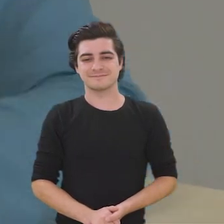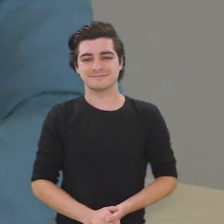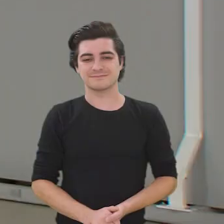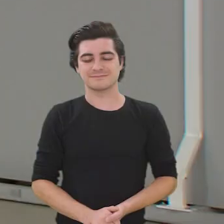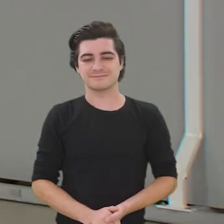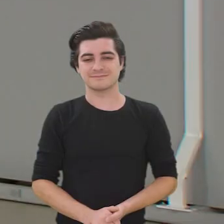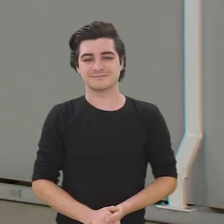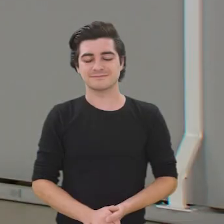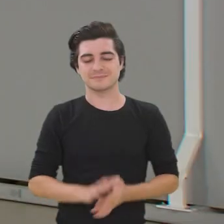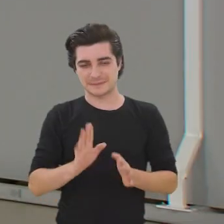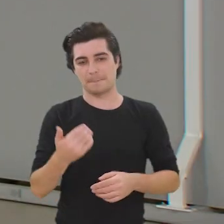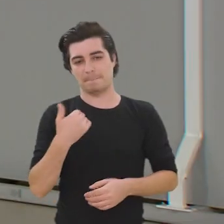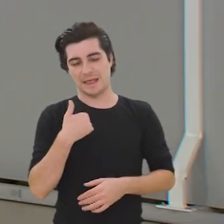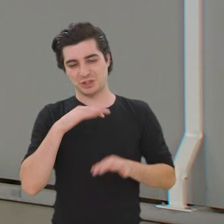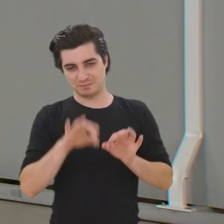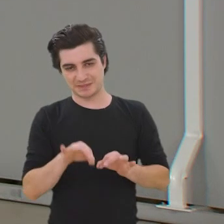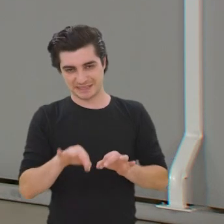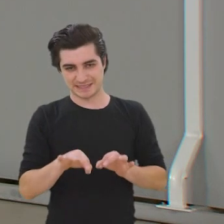Süper. Bende sıra.